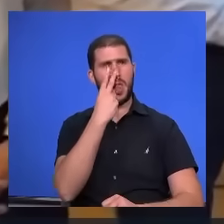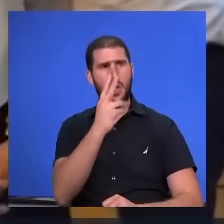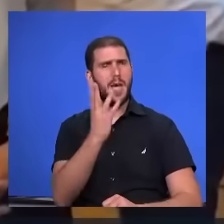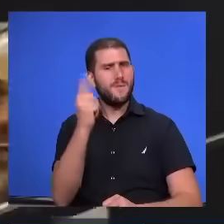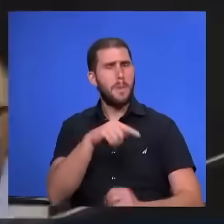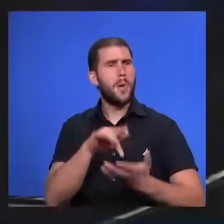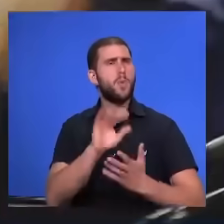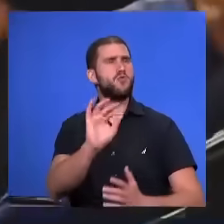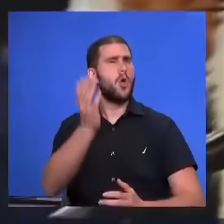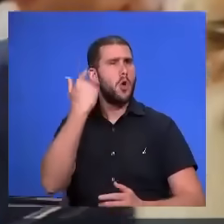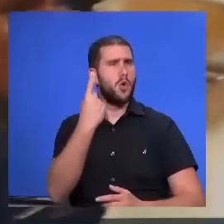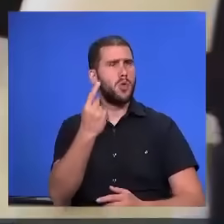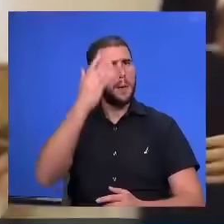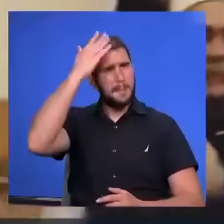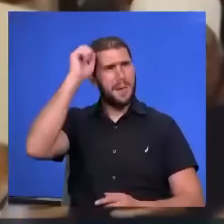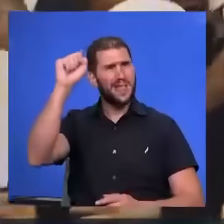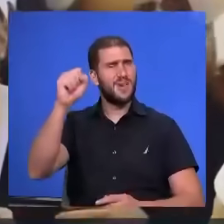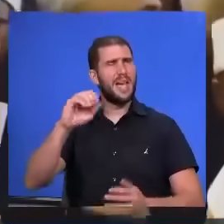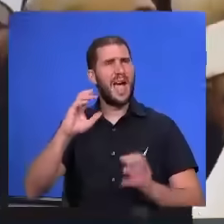מאיפה שהוא בא.